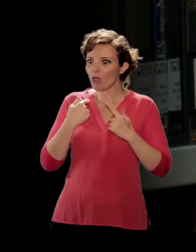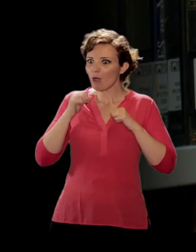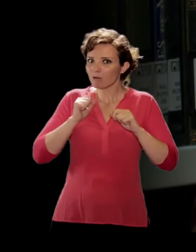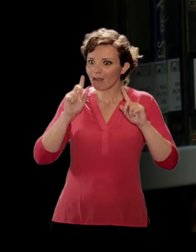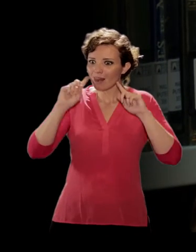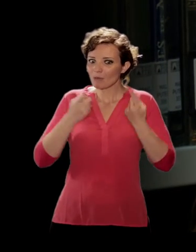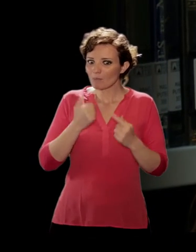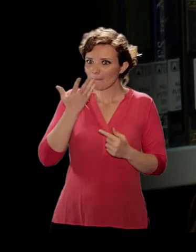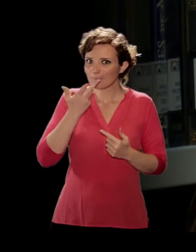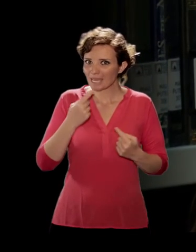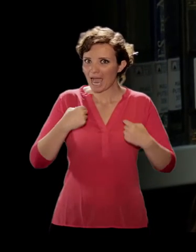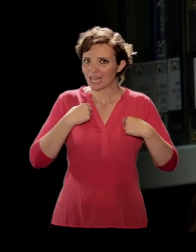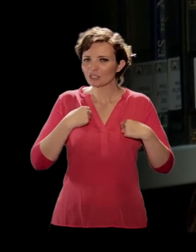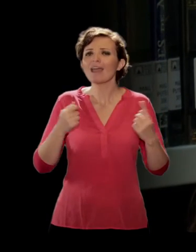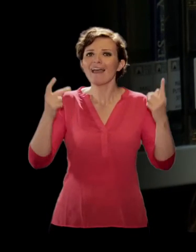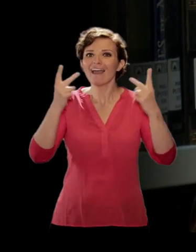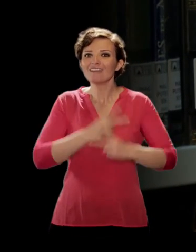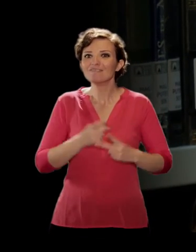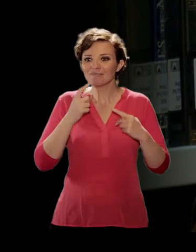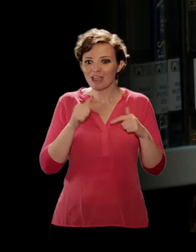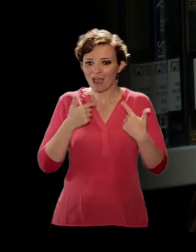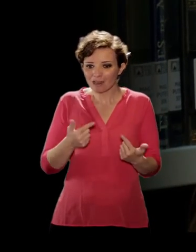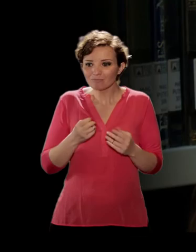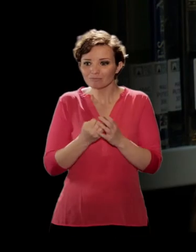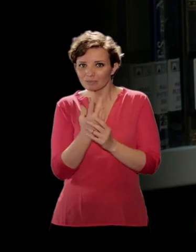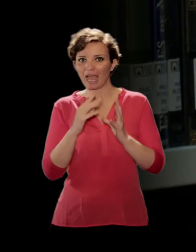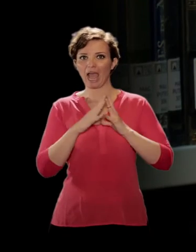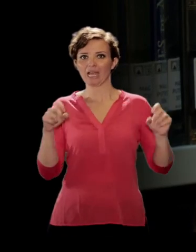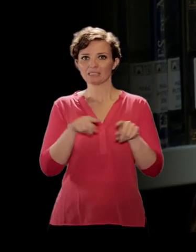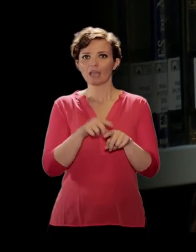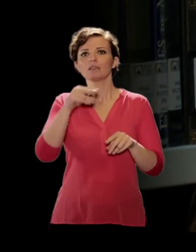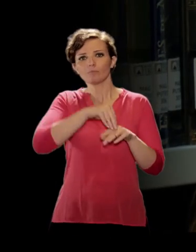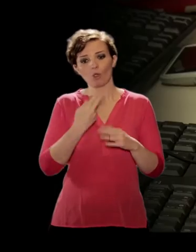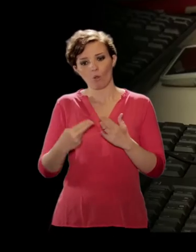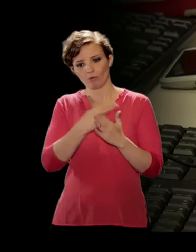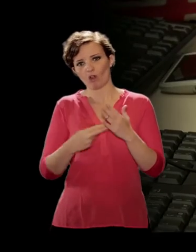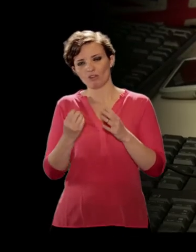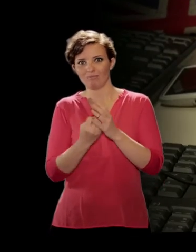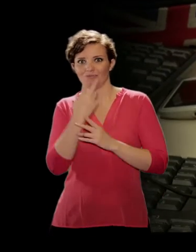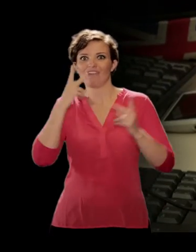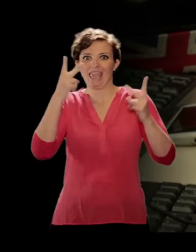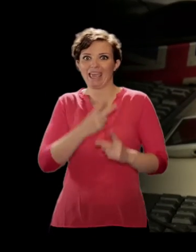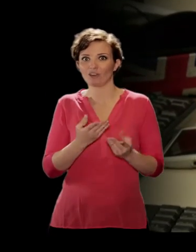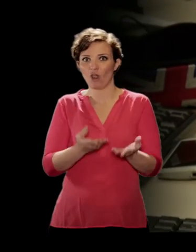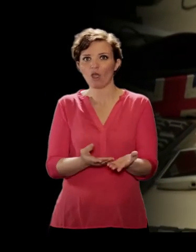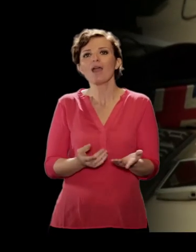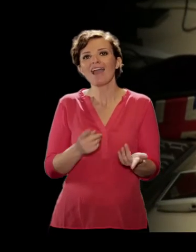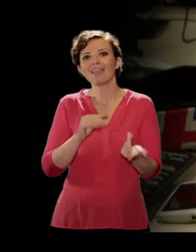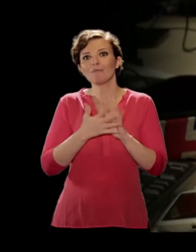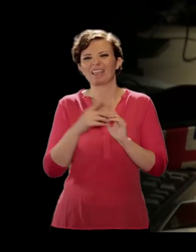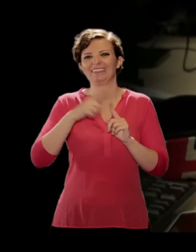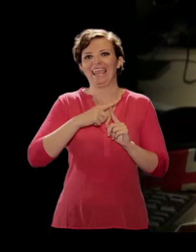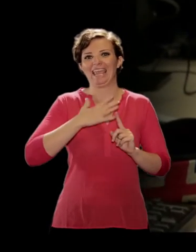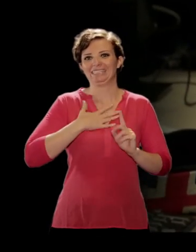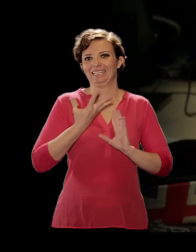fare e che ha portato effettivamente alla realizzazione di un'azienda e di un progetto che è stato poi la mia